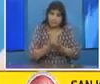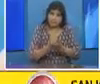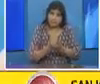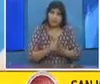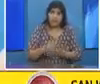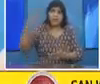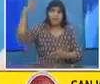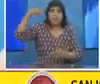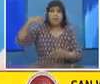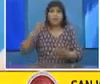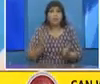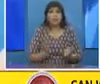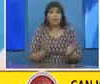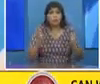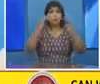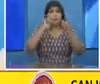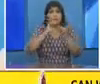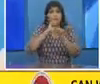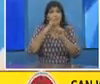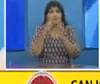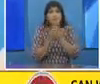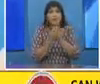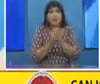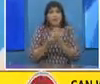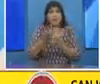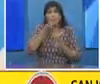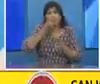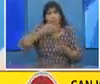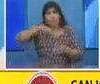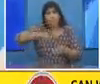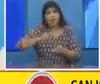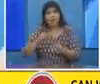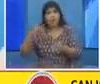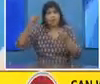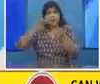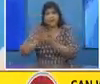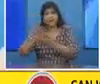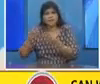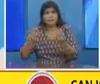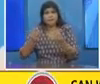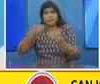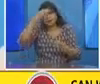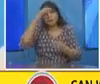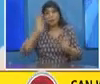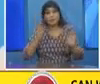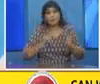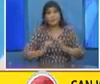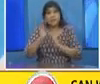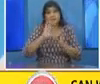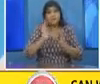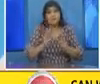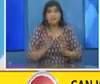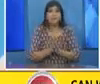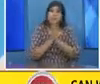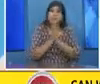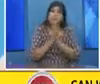इको फ्रेंडली गणेश जी की प्रतिमाएं बनाएंगे और उन्हीं का पूजन करेंगे? क्या हम ऐसी प्रतिमाओं के